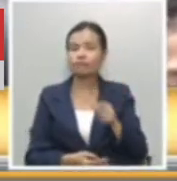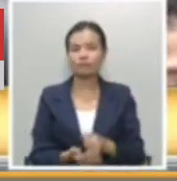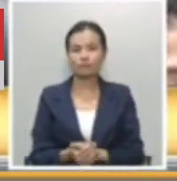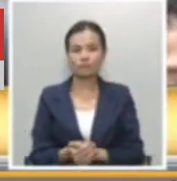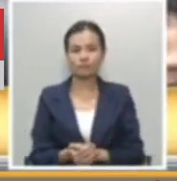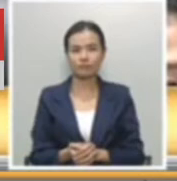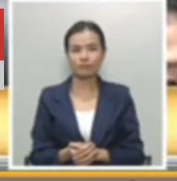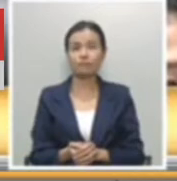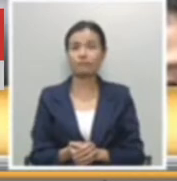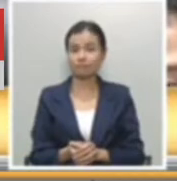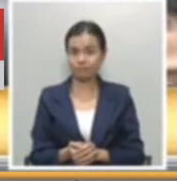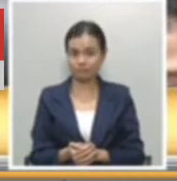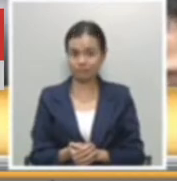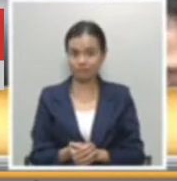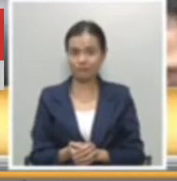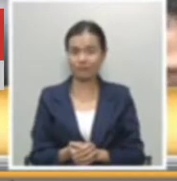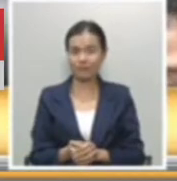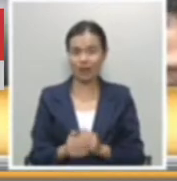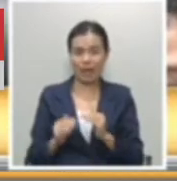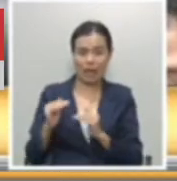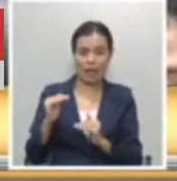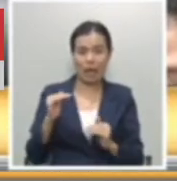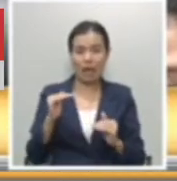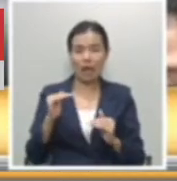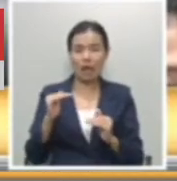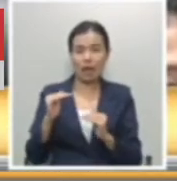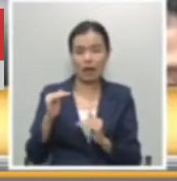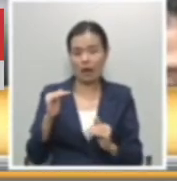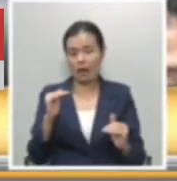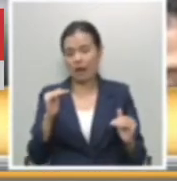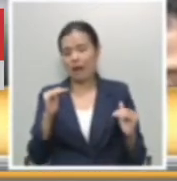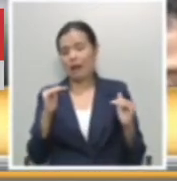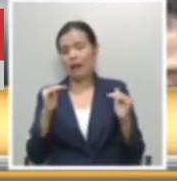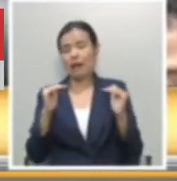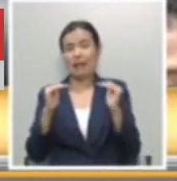ท่ากับครึ่งหนึ่งนะครับ